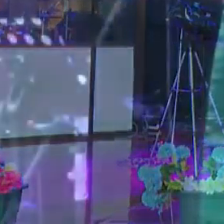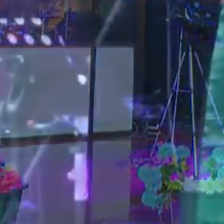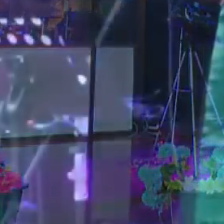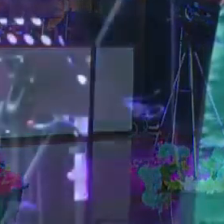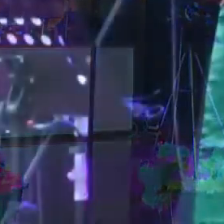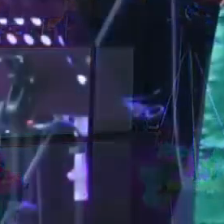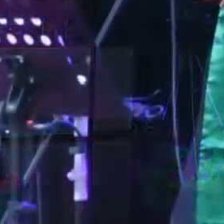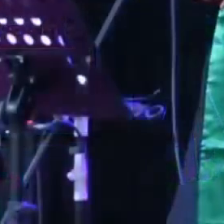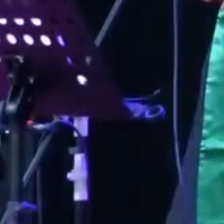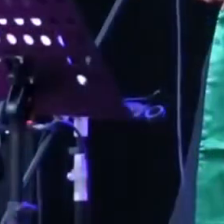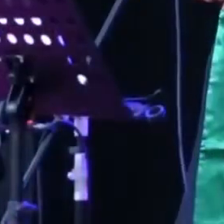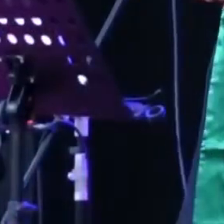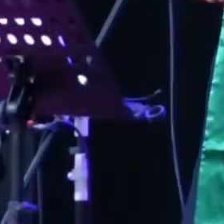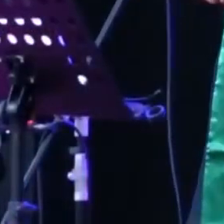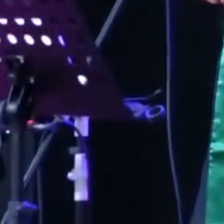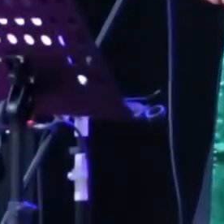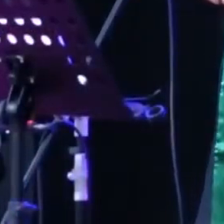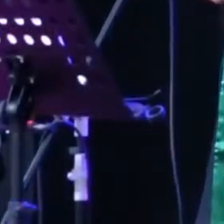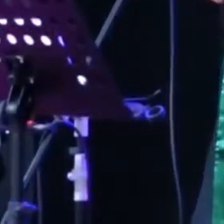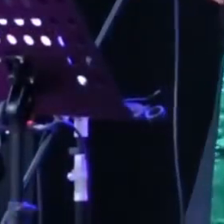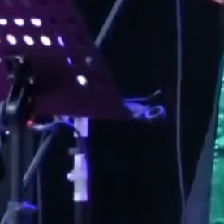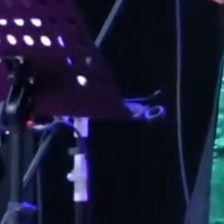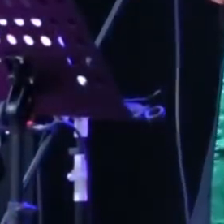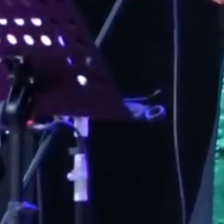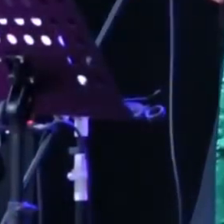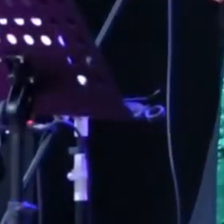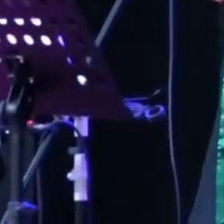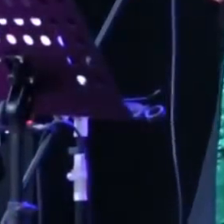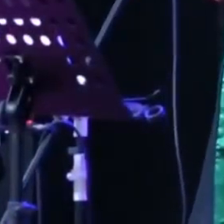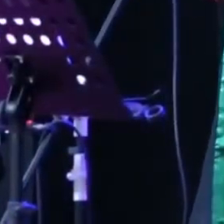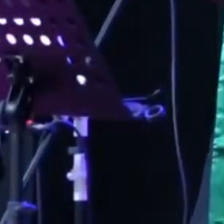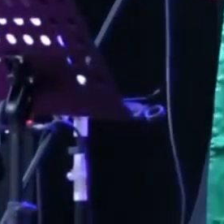menjiwa kuat jiwaku